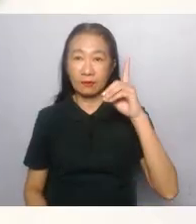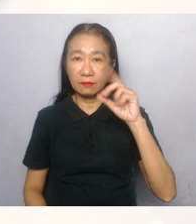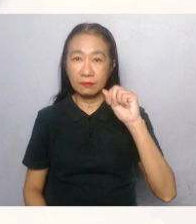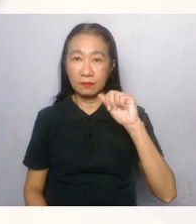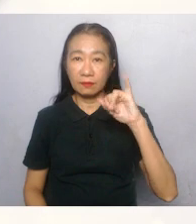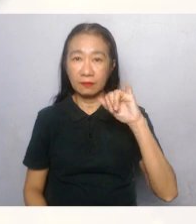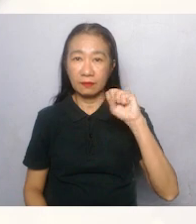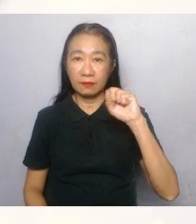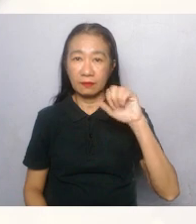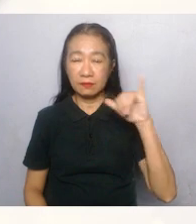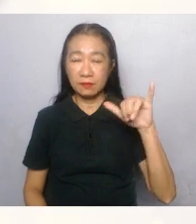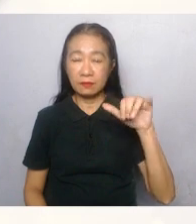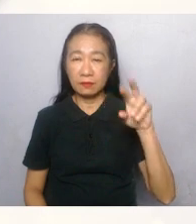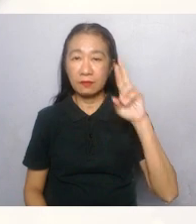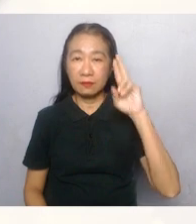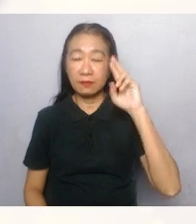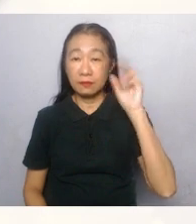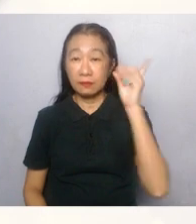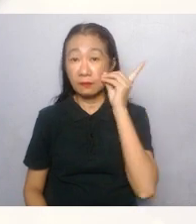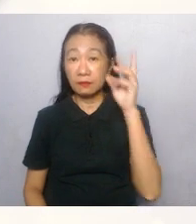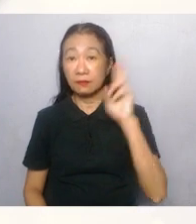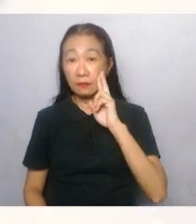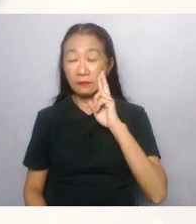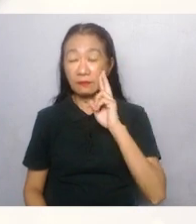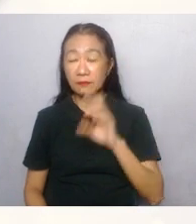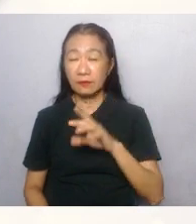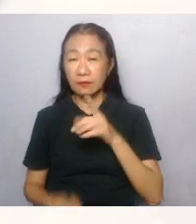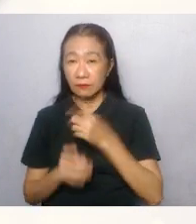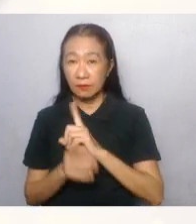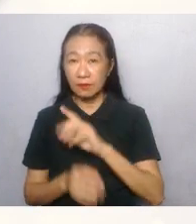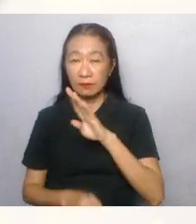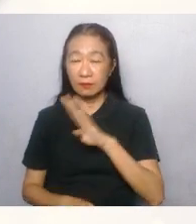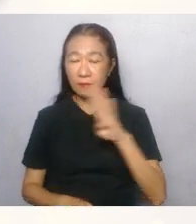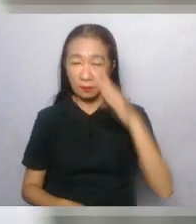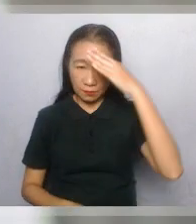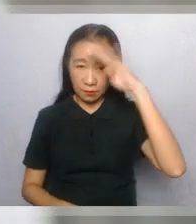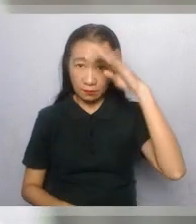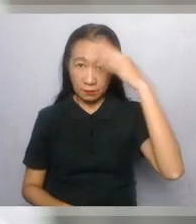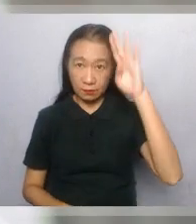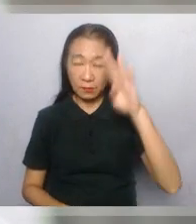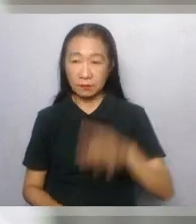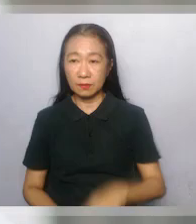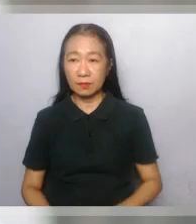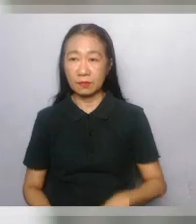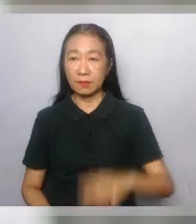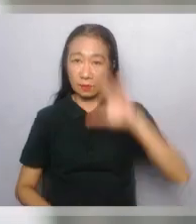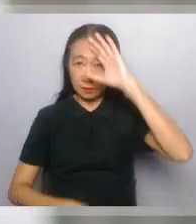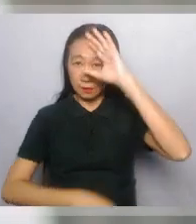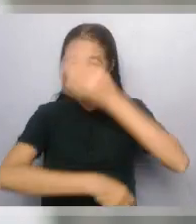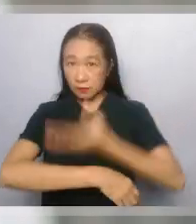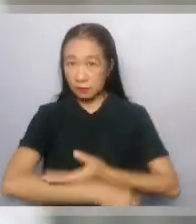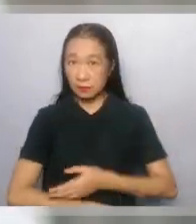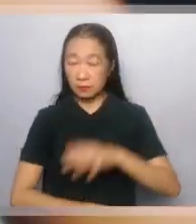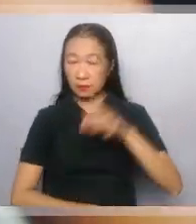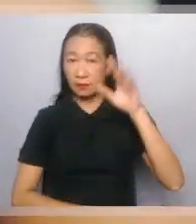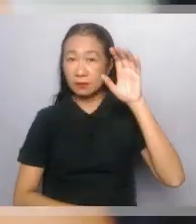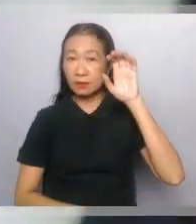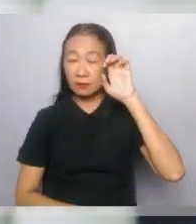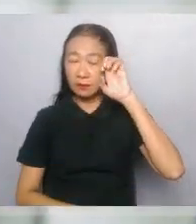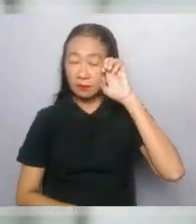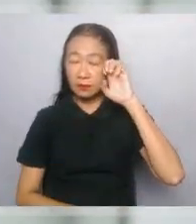po si Daisy Roque, taga Bambang, Bulacan. Ang anak ko po ay si Leo Emmanuel Roque.